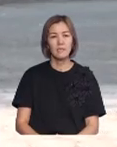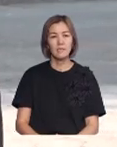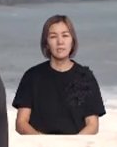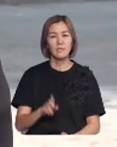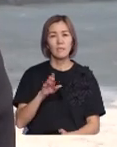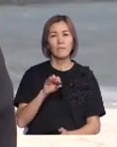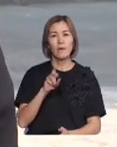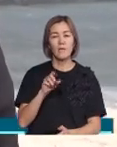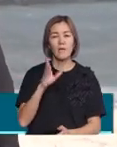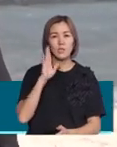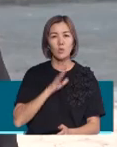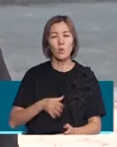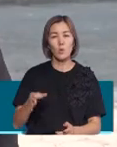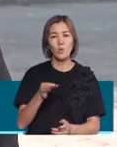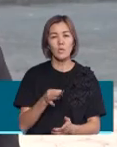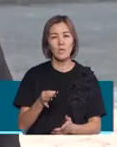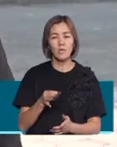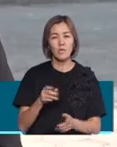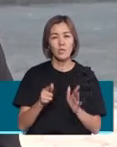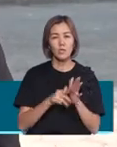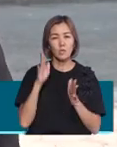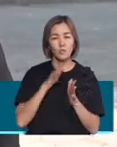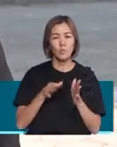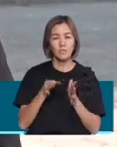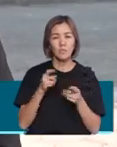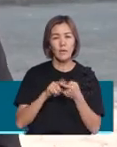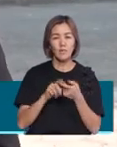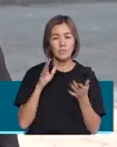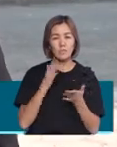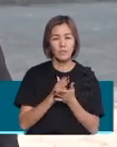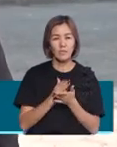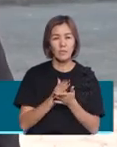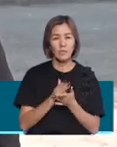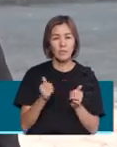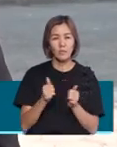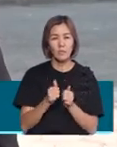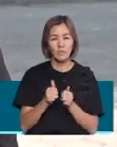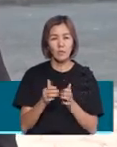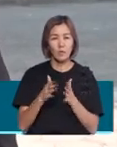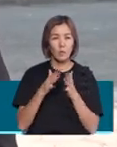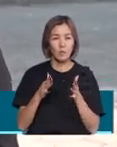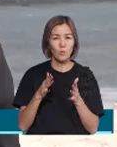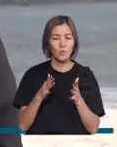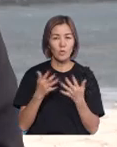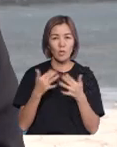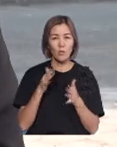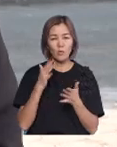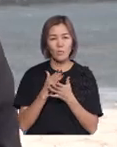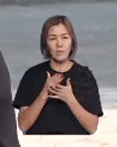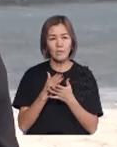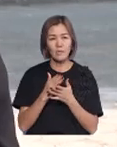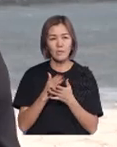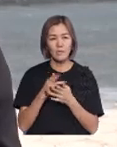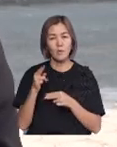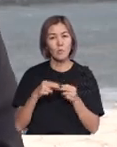Балқаш көлі Жетісу облысына қатысы бар. Соған қарамастан Балқаштың маңында үлкен деген ауылдың өзінде құрылуына